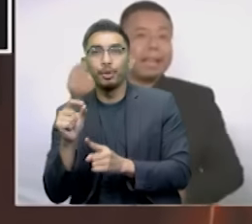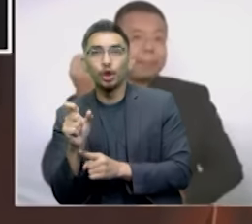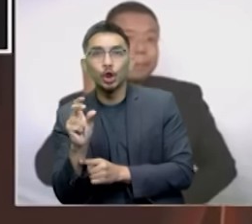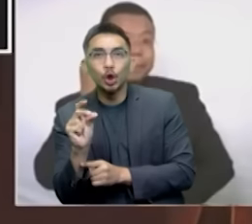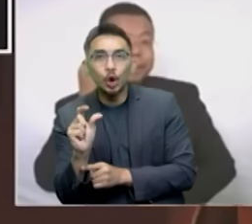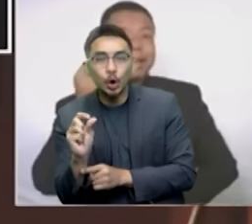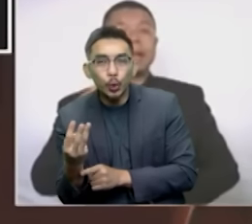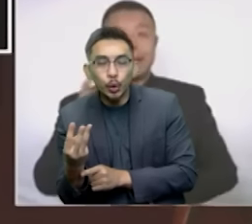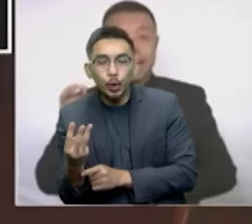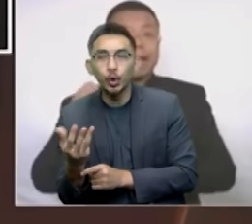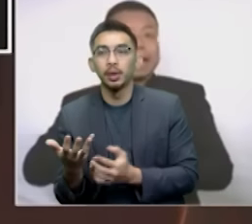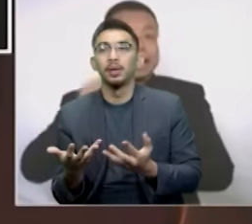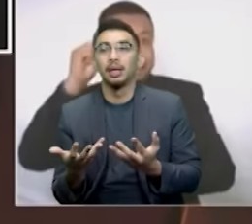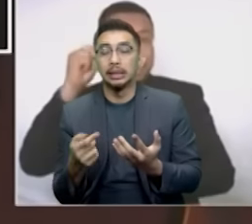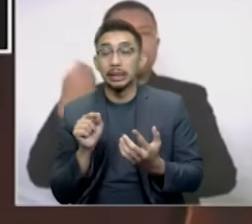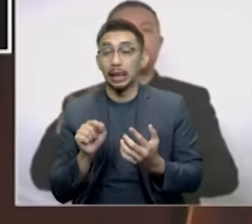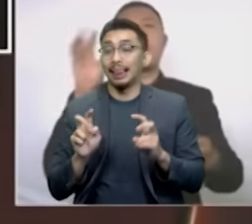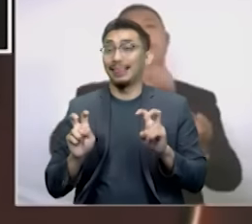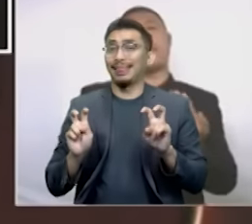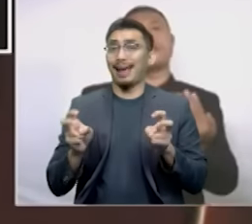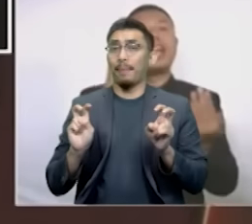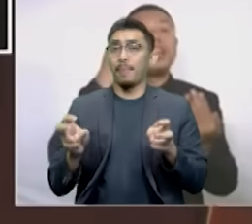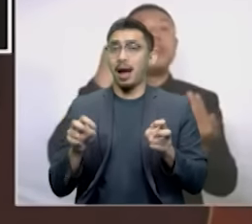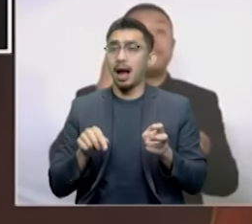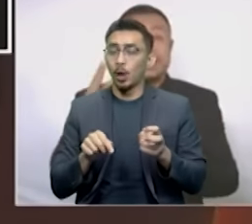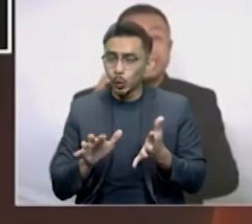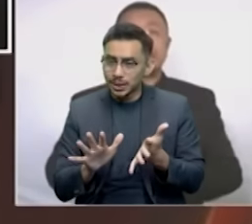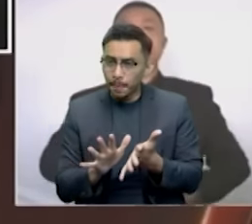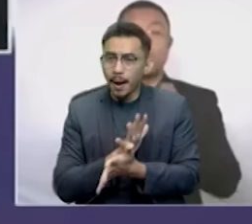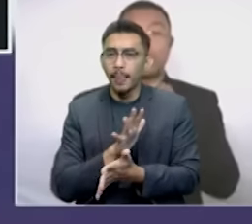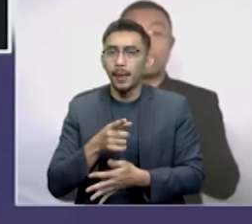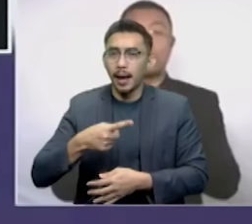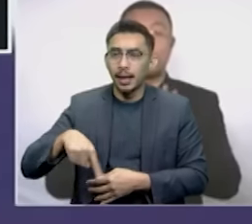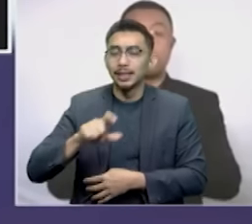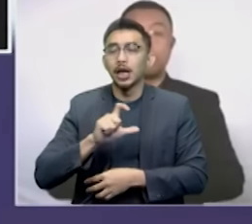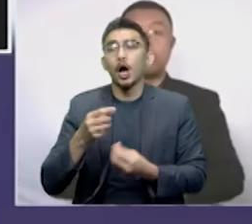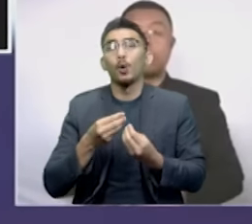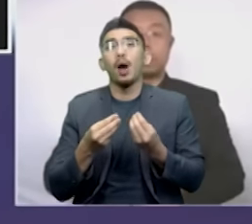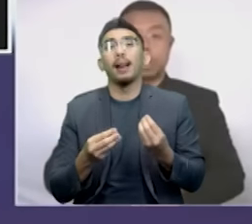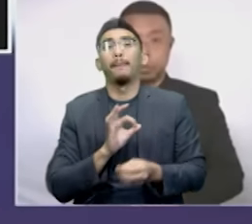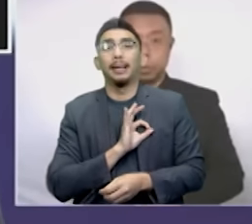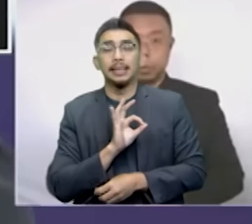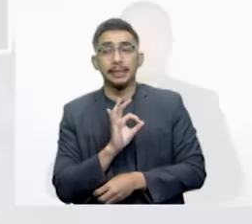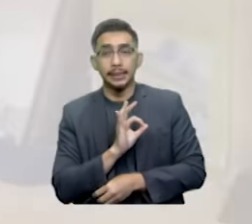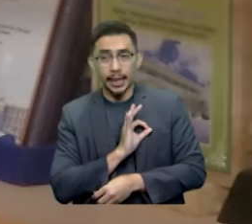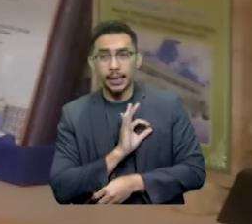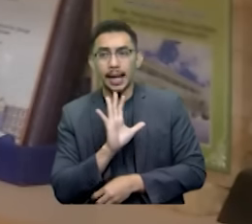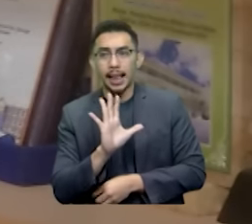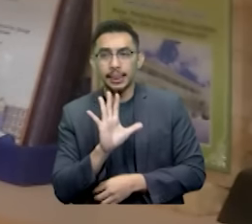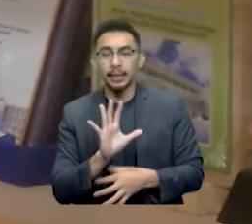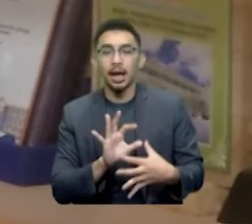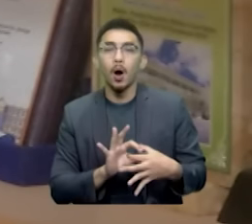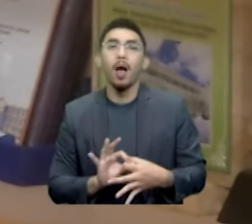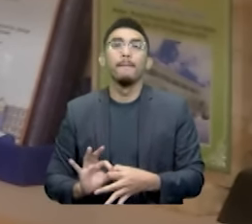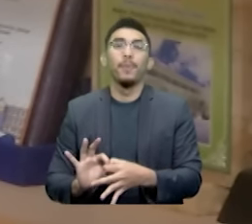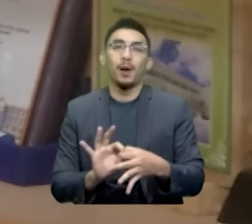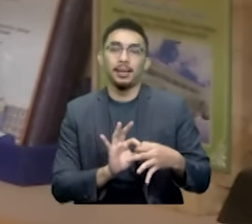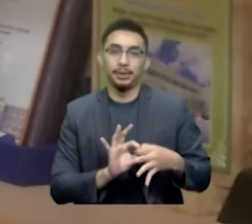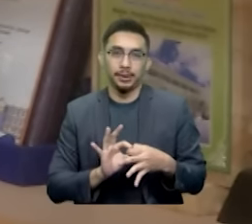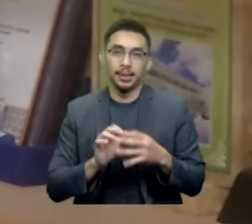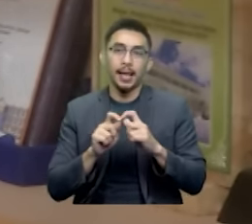cawapres, debat ini menjadi kesempatan bagi semua cawapres untuk memaparkan ide berkolaborasi dengan tim ahli. Artinya ini kesempatan